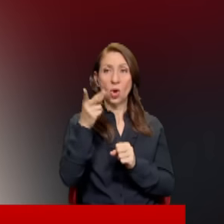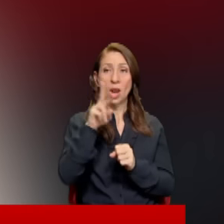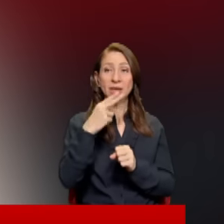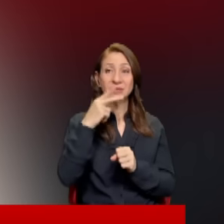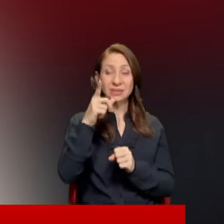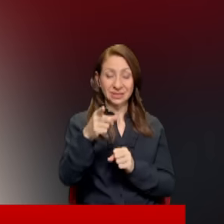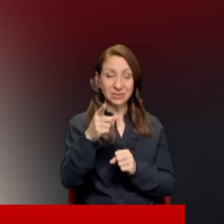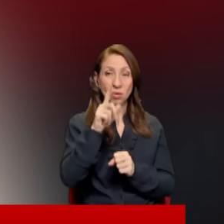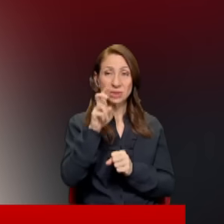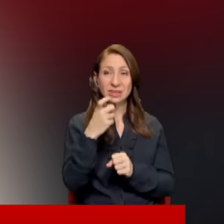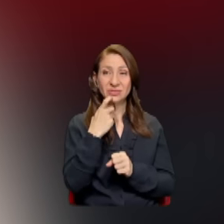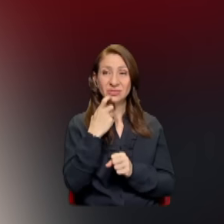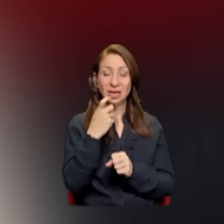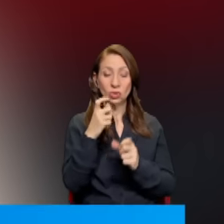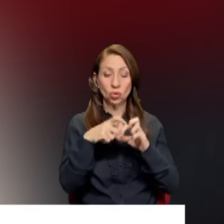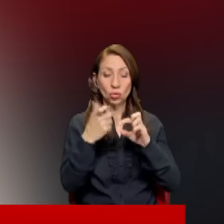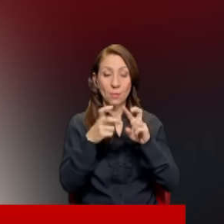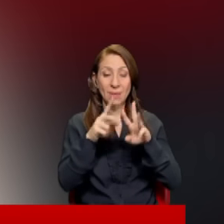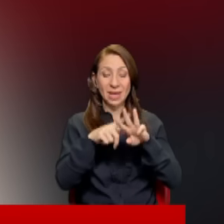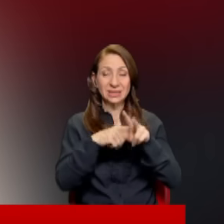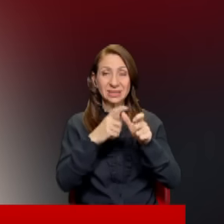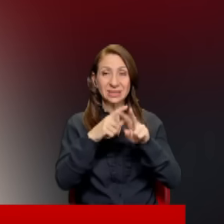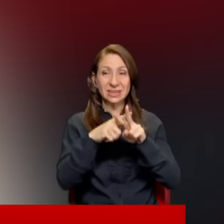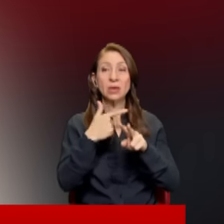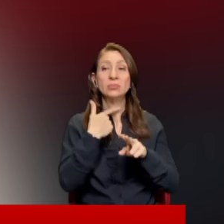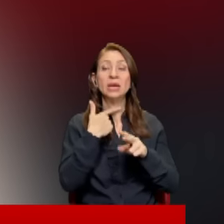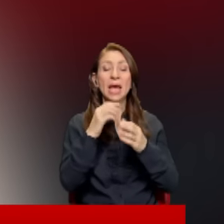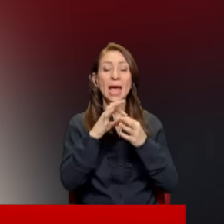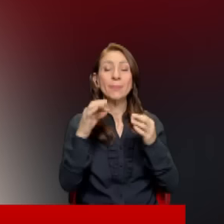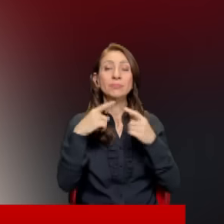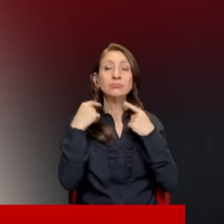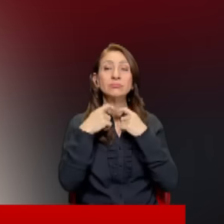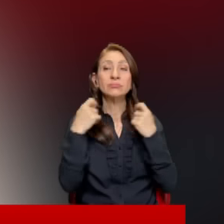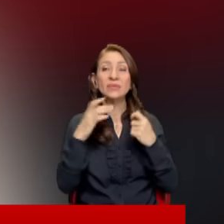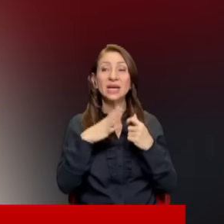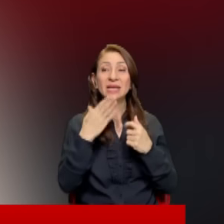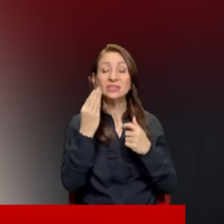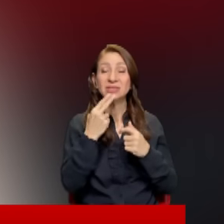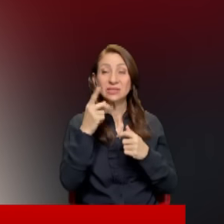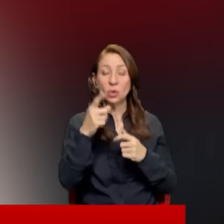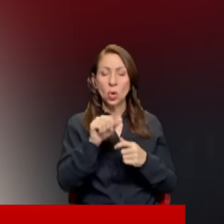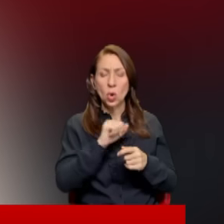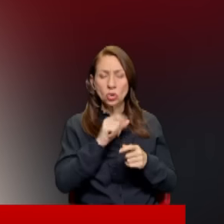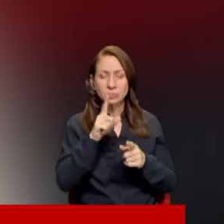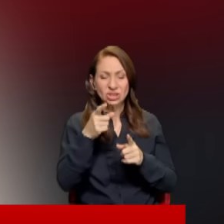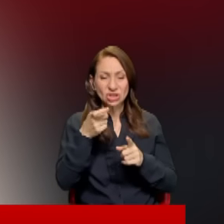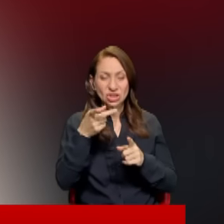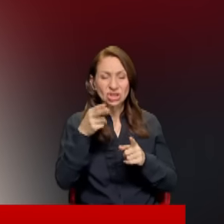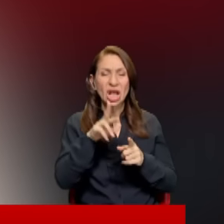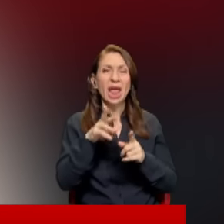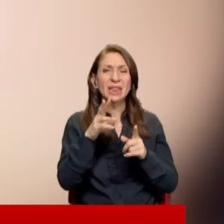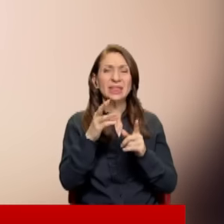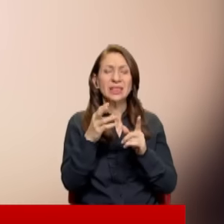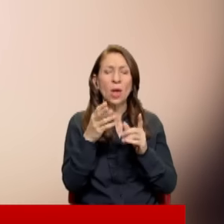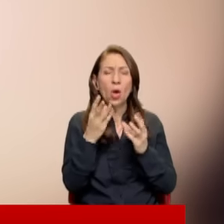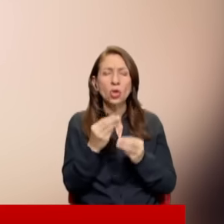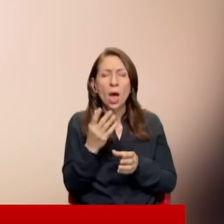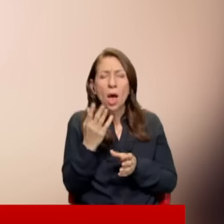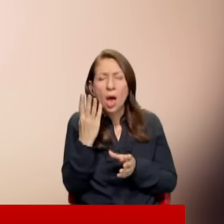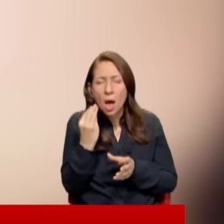bedeni bulunan 18 yaşındaki Rümeysa Meriç Özcan'ın boynunda bir ip bağlıydı genç kadının korkunç bir cinayete kurban gittiği ortaya